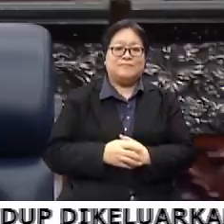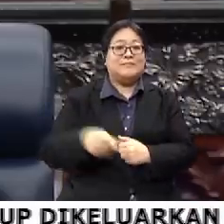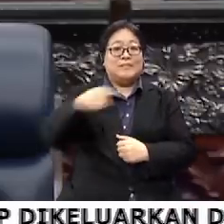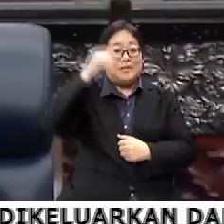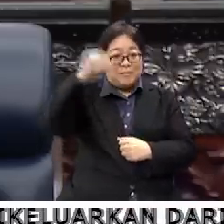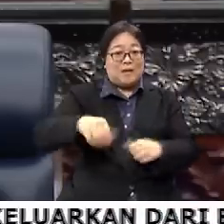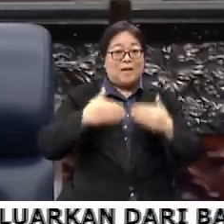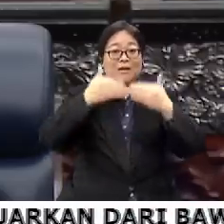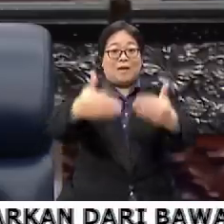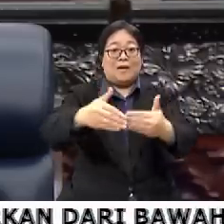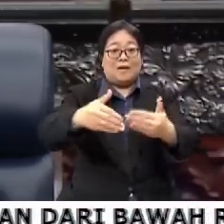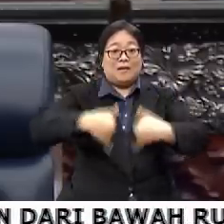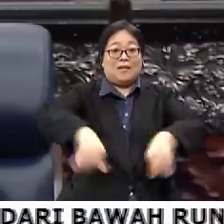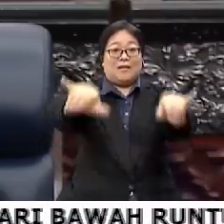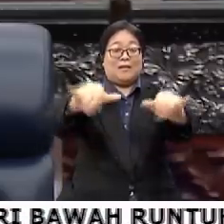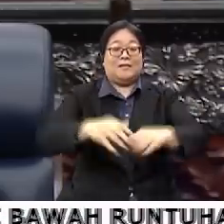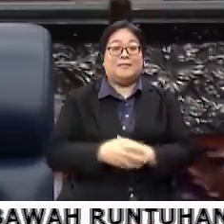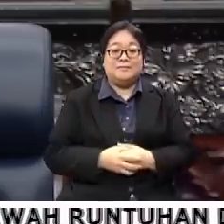can last forever?